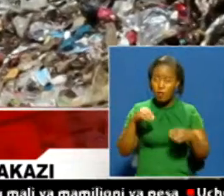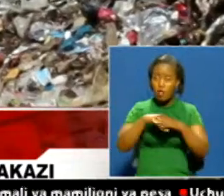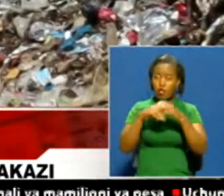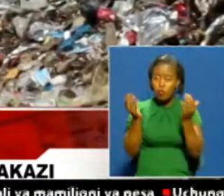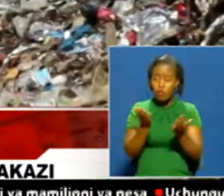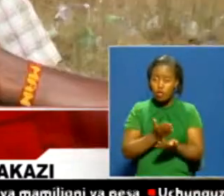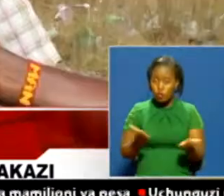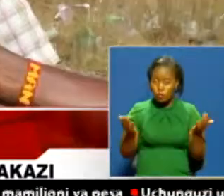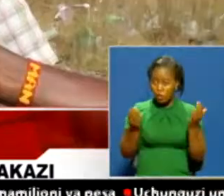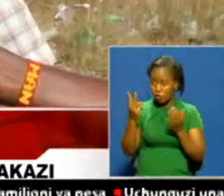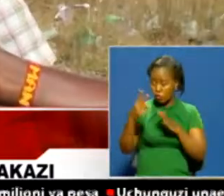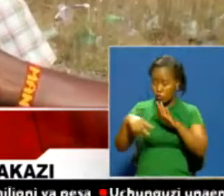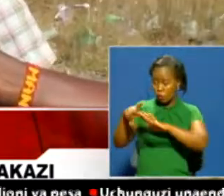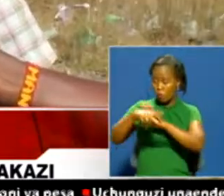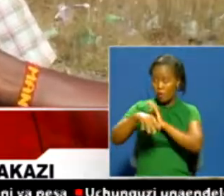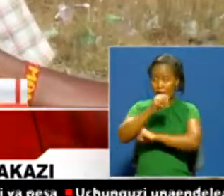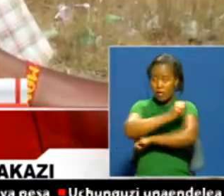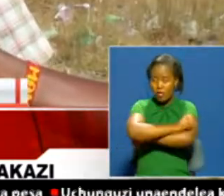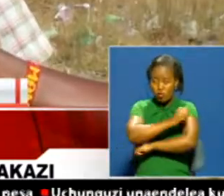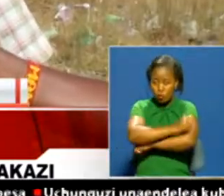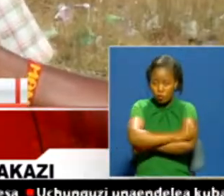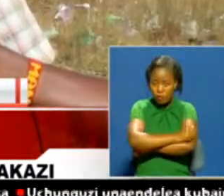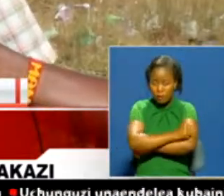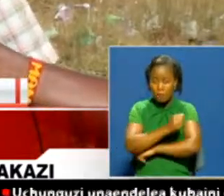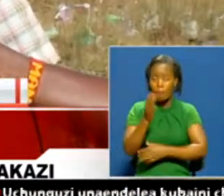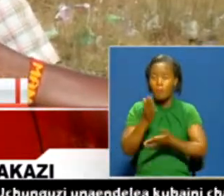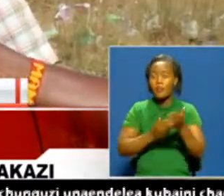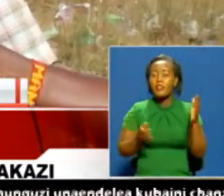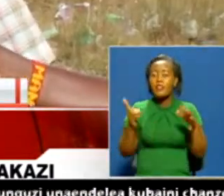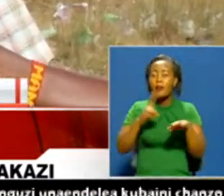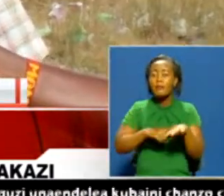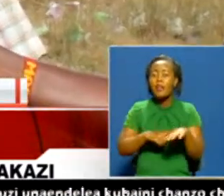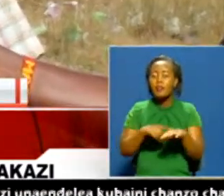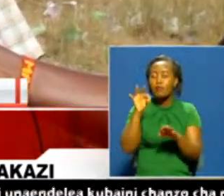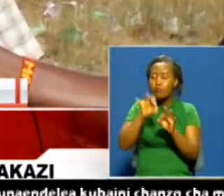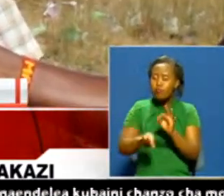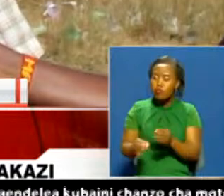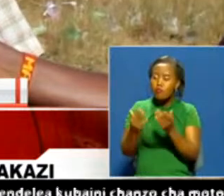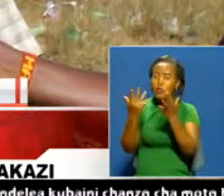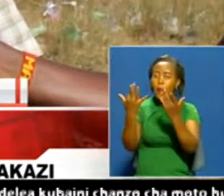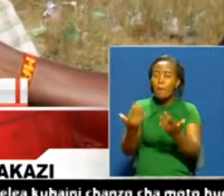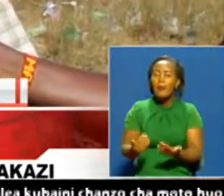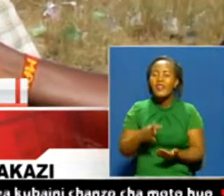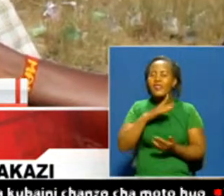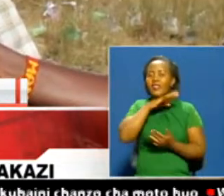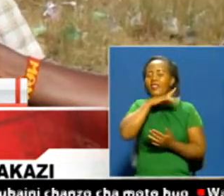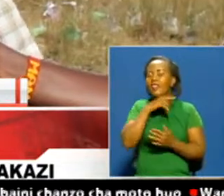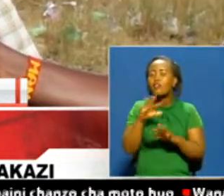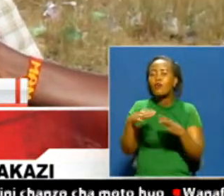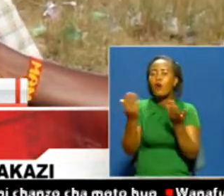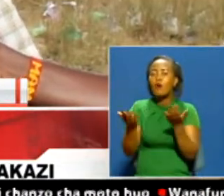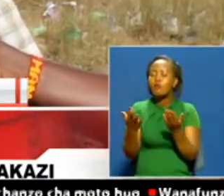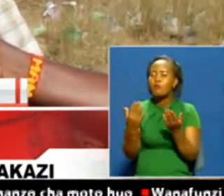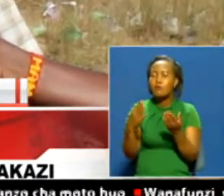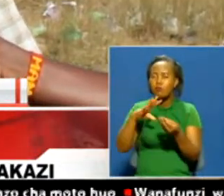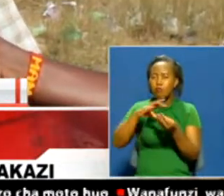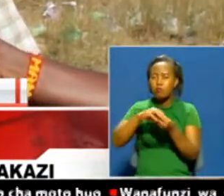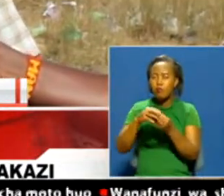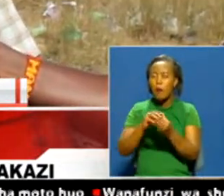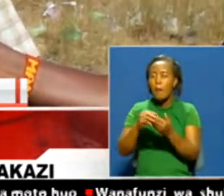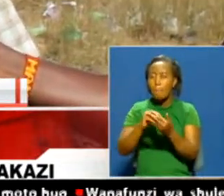mbili. Wakati mwingine wakati wanachoma takataka ama ile plastiki ama chemicals ambazo zinatoka pande